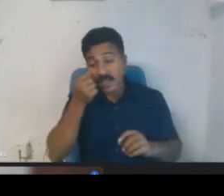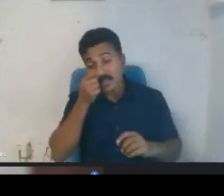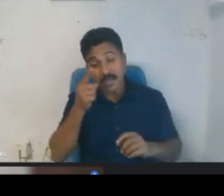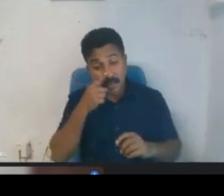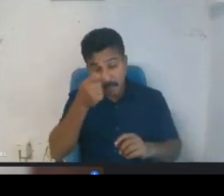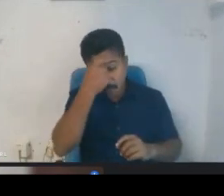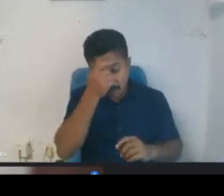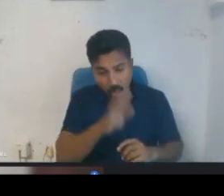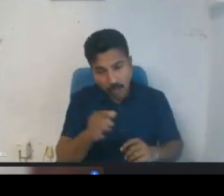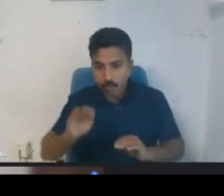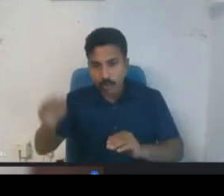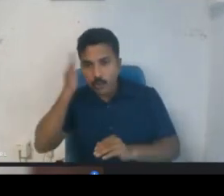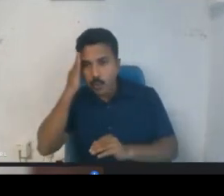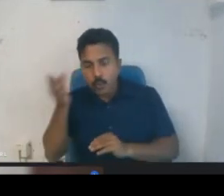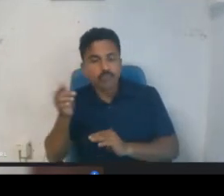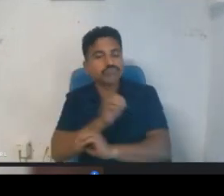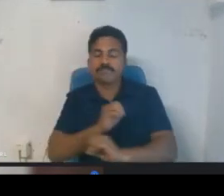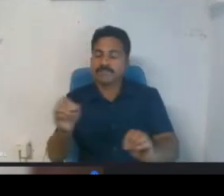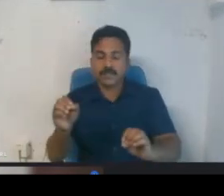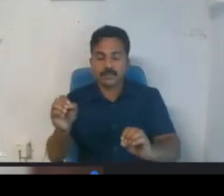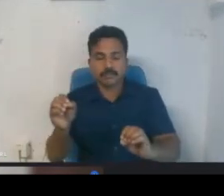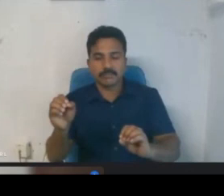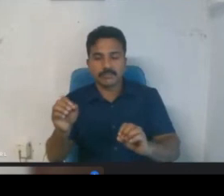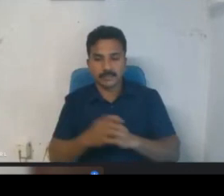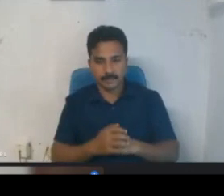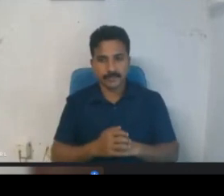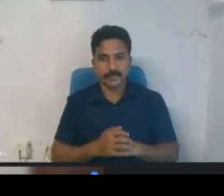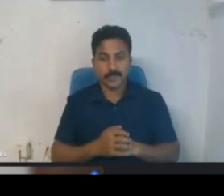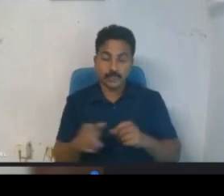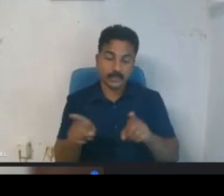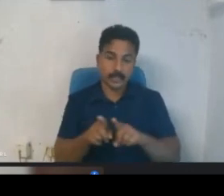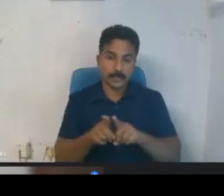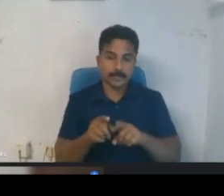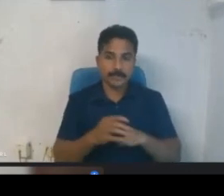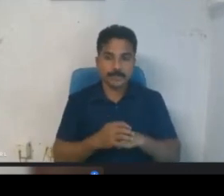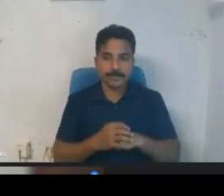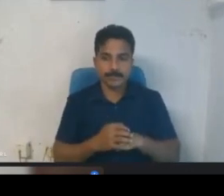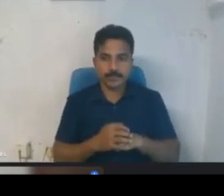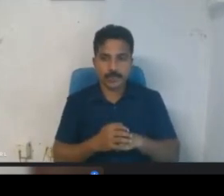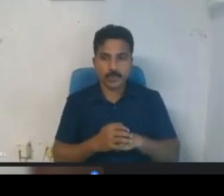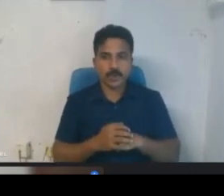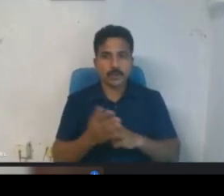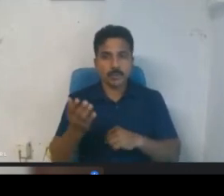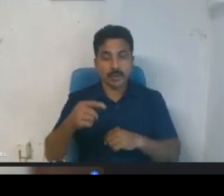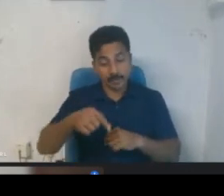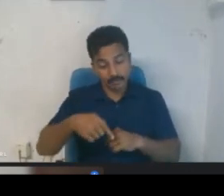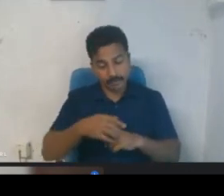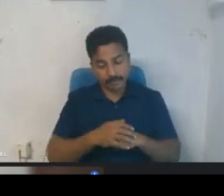ആ ഒരു പ്രശ്നത്തിലൂടെ കടന്നു പോകുന്നില്ല എന്ന് മാത്രമേ കുട്ടി വിചാരിക്കുകയുള്ളൂ. അതുപോലെ തന്നെ നമ്മൾ